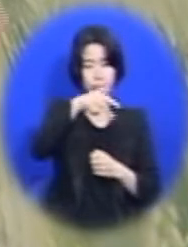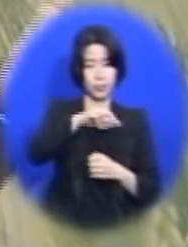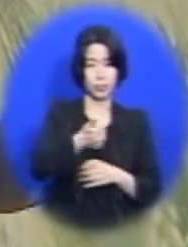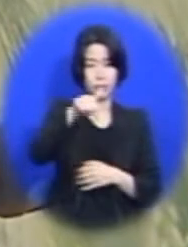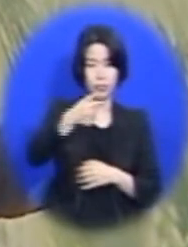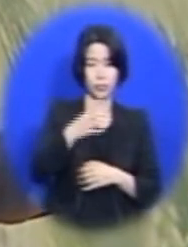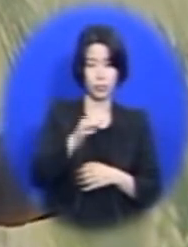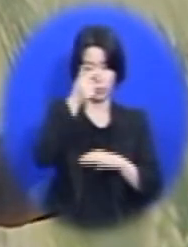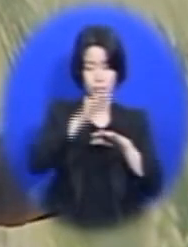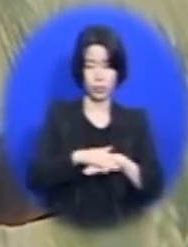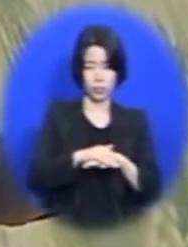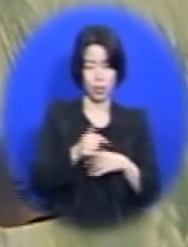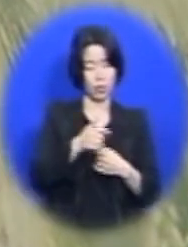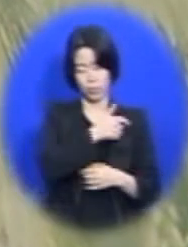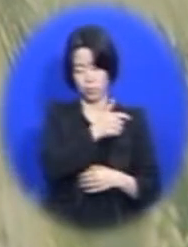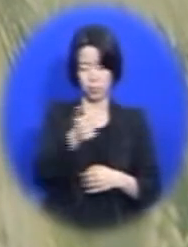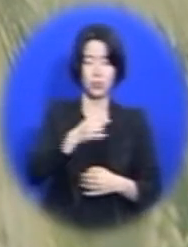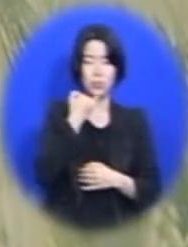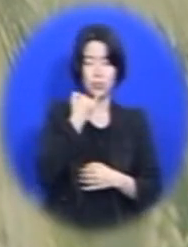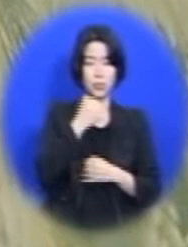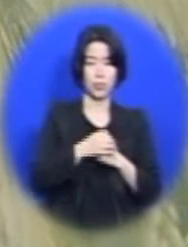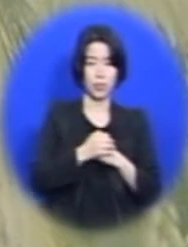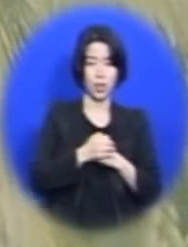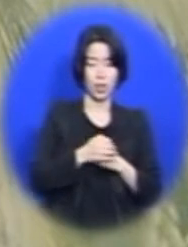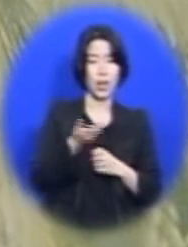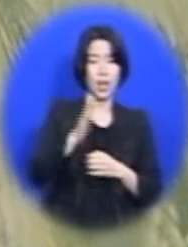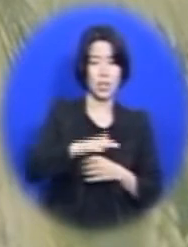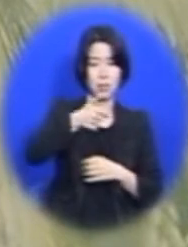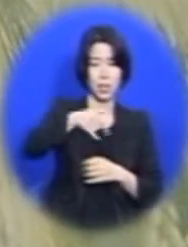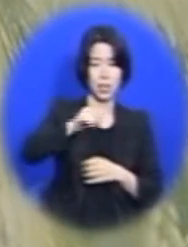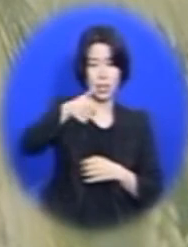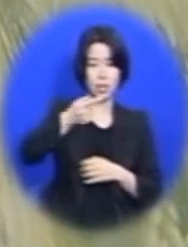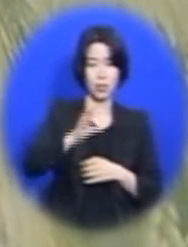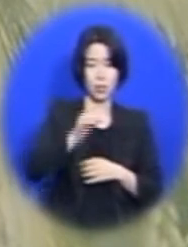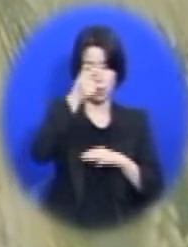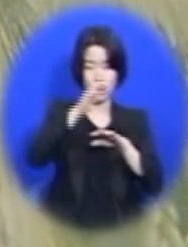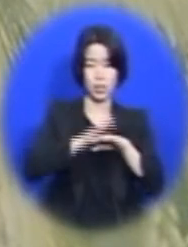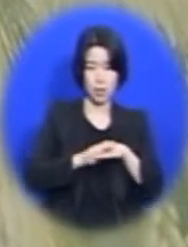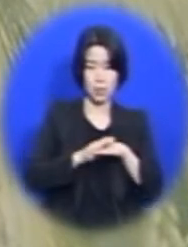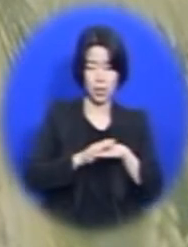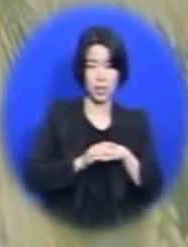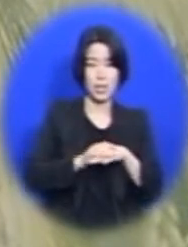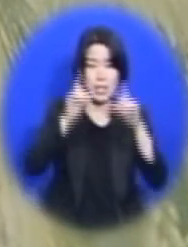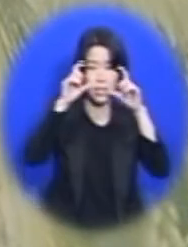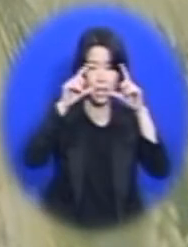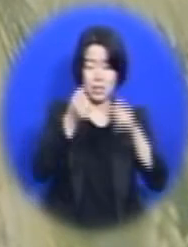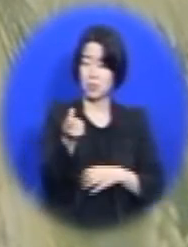중공예배에 거창했습니다. 그러나 기공예배는 사진 몇 장 남아있는 정도.